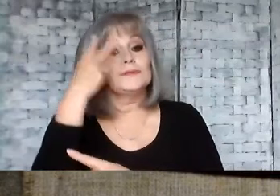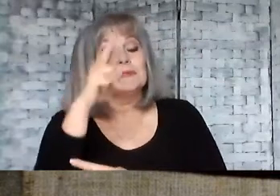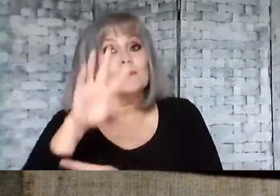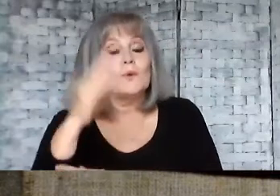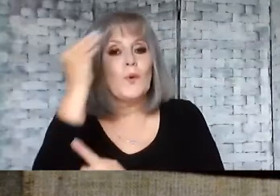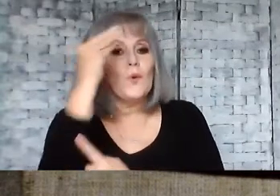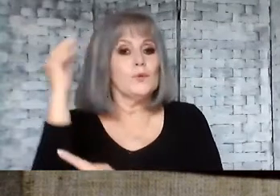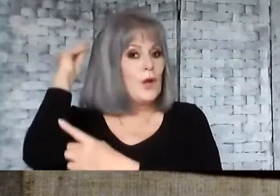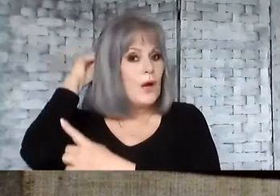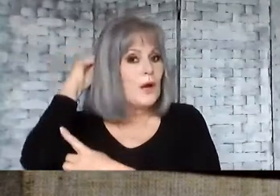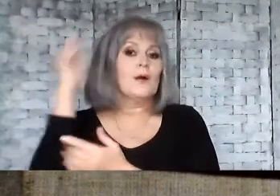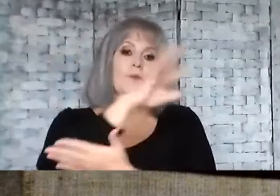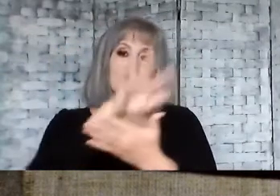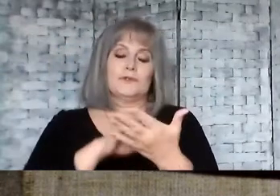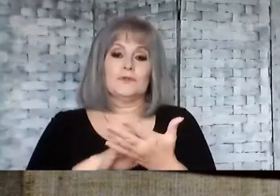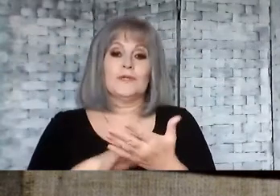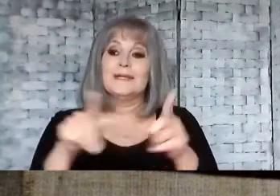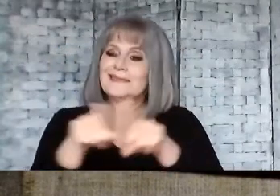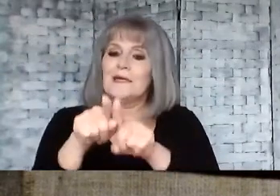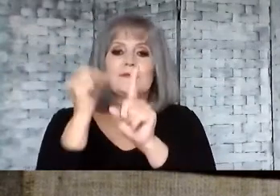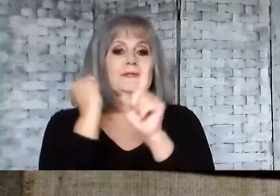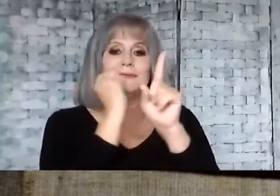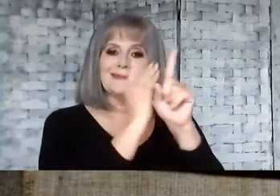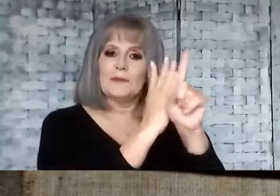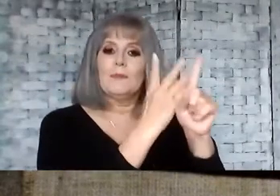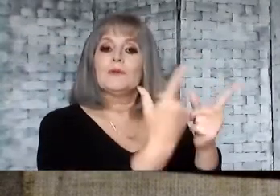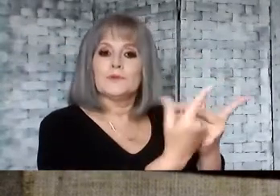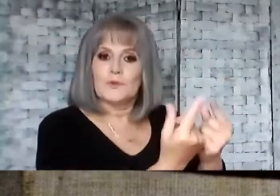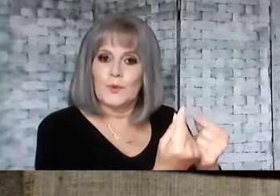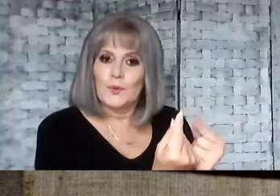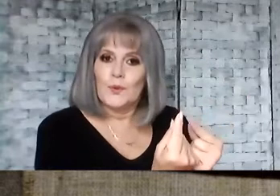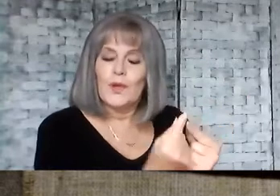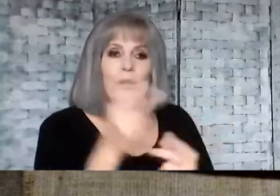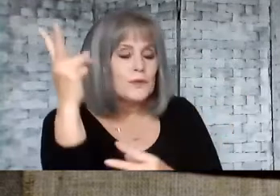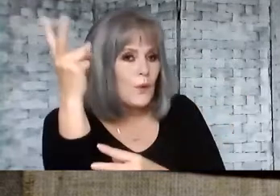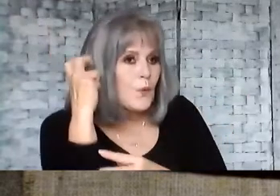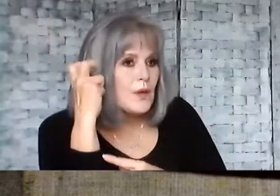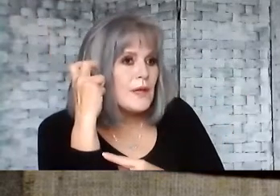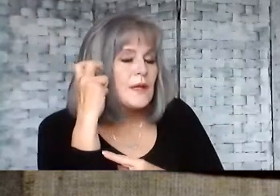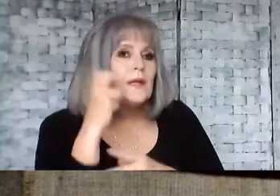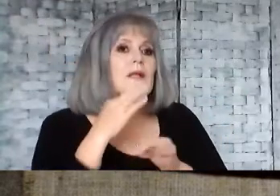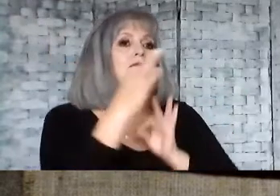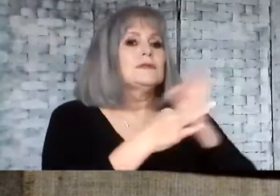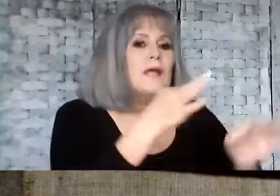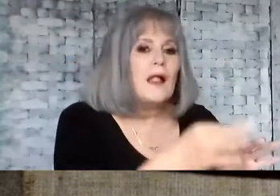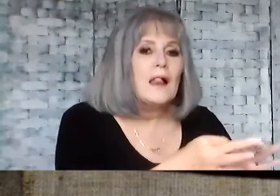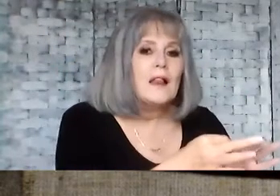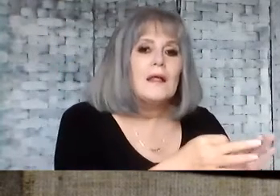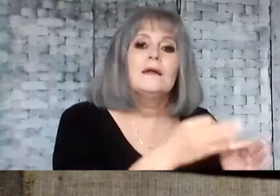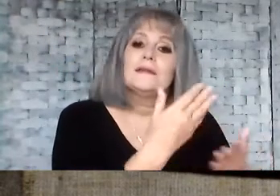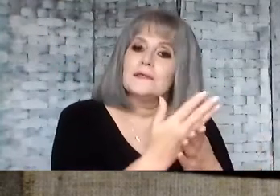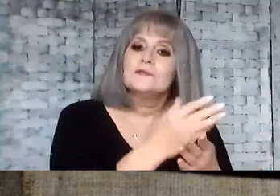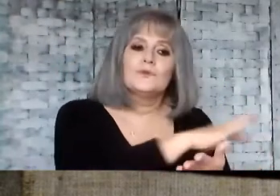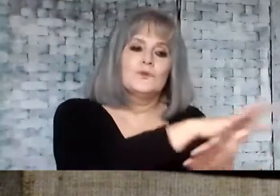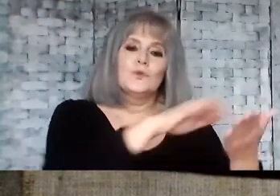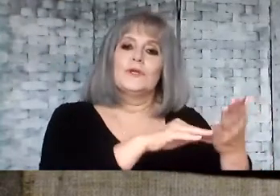story, want dis wat die eerste disippels gedoen het, hulle die story van Jesus vertel en geleer ken deur dit te onthou. Ons noem vandag se